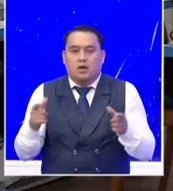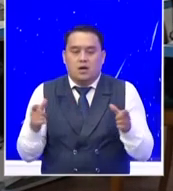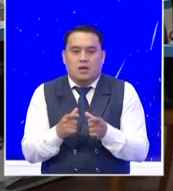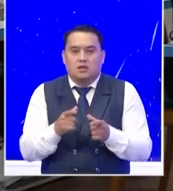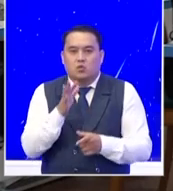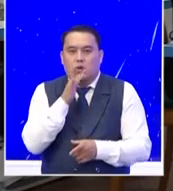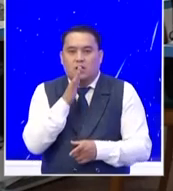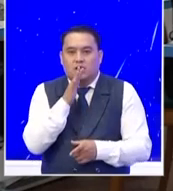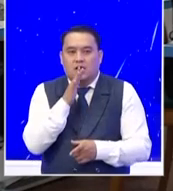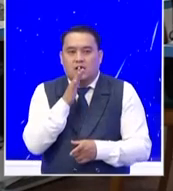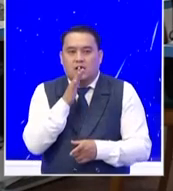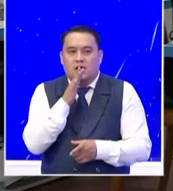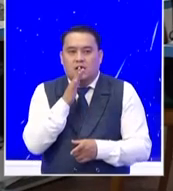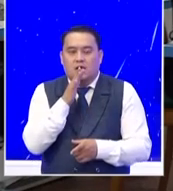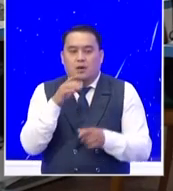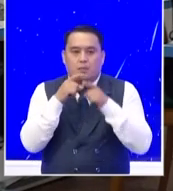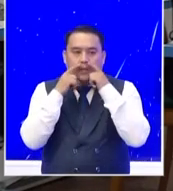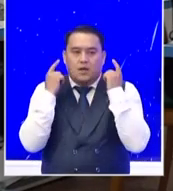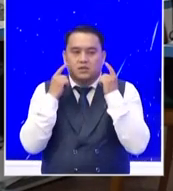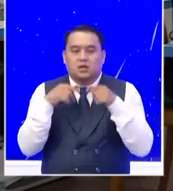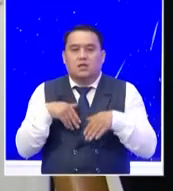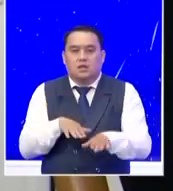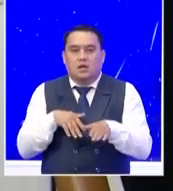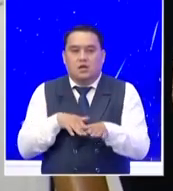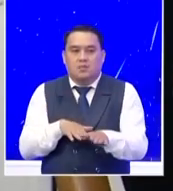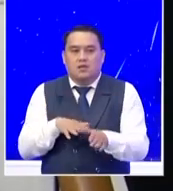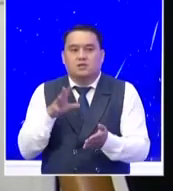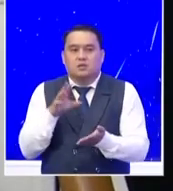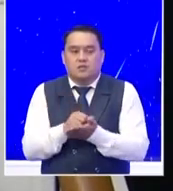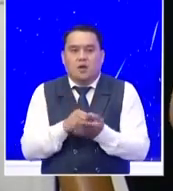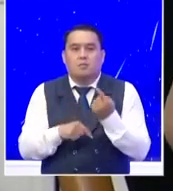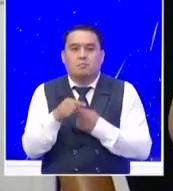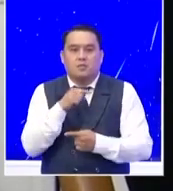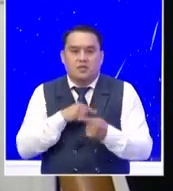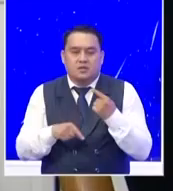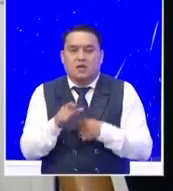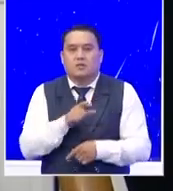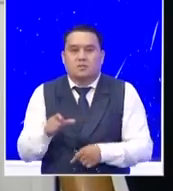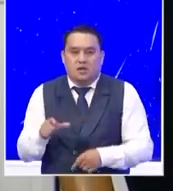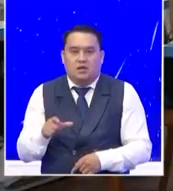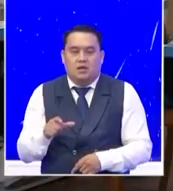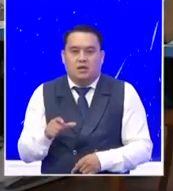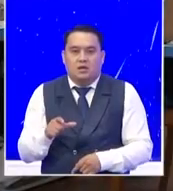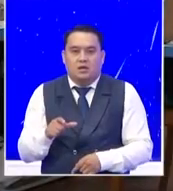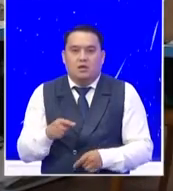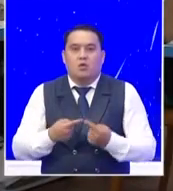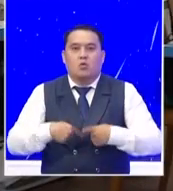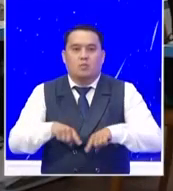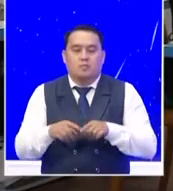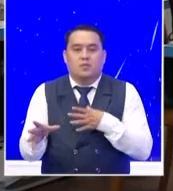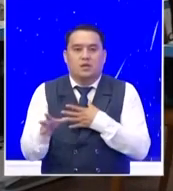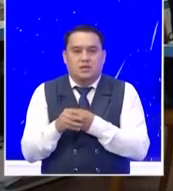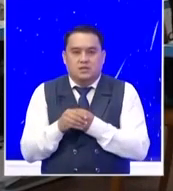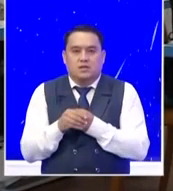кезінде осы маска тігумен айналысып жатыр. Бизнес саласында жүрген азаматтармен өкілдермен